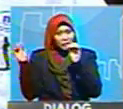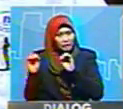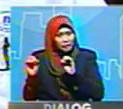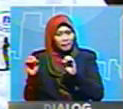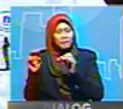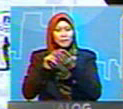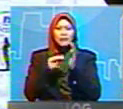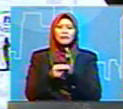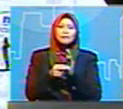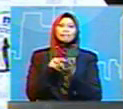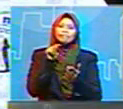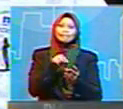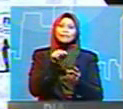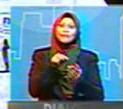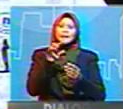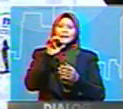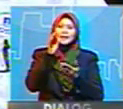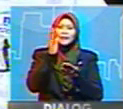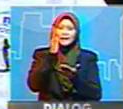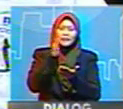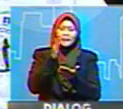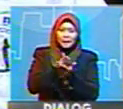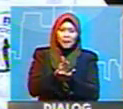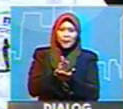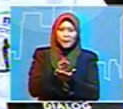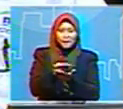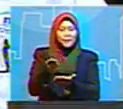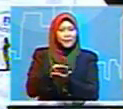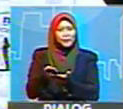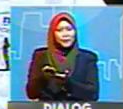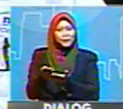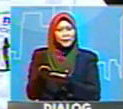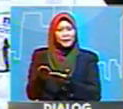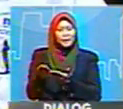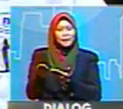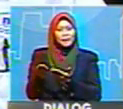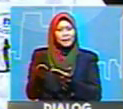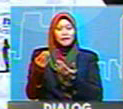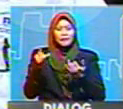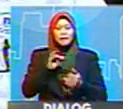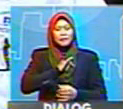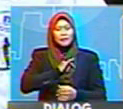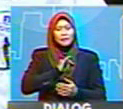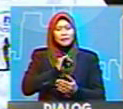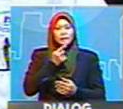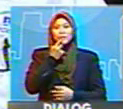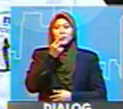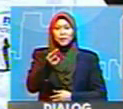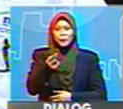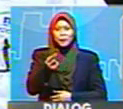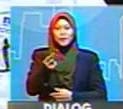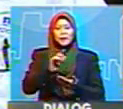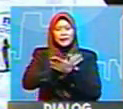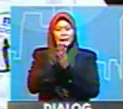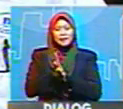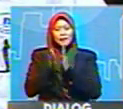boleh menjadi orang Tengah yang bertanggungjawab jadi saranan saya kepada mereka Jadilah orang